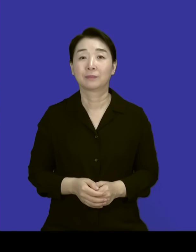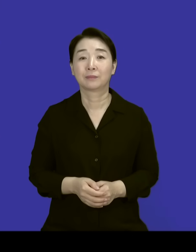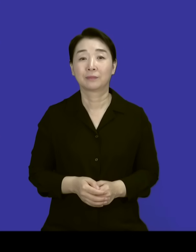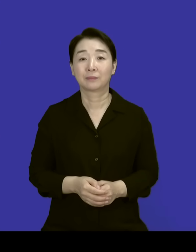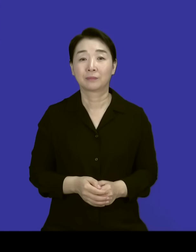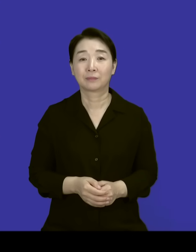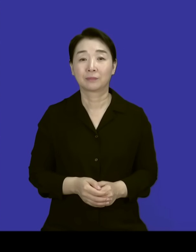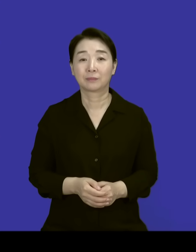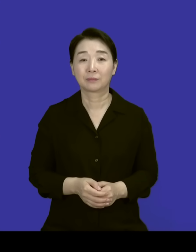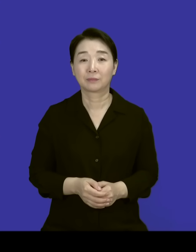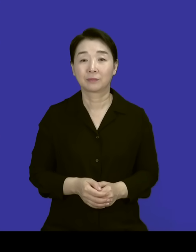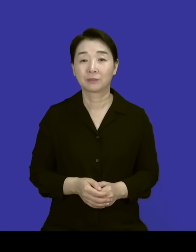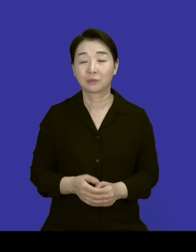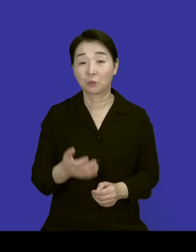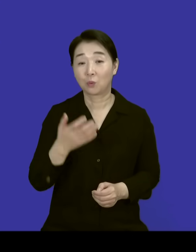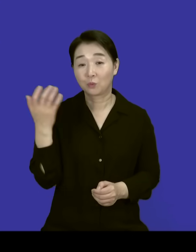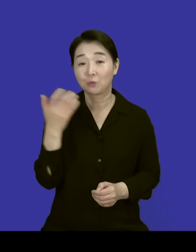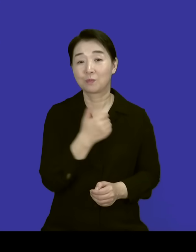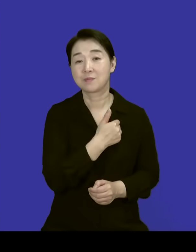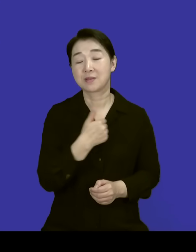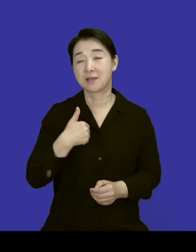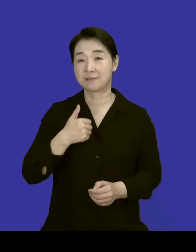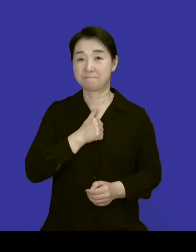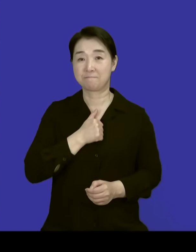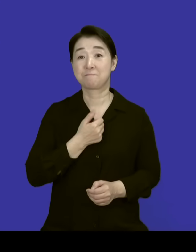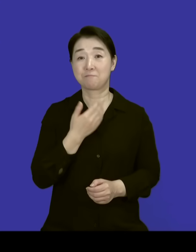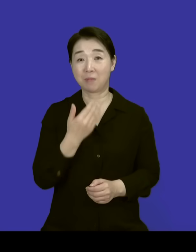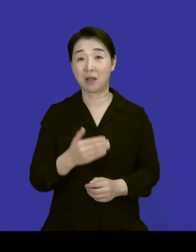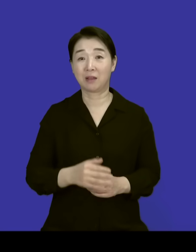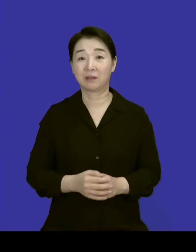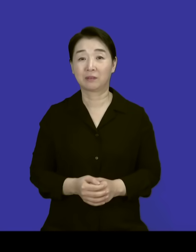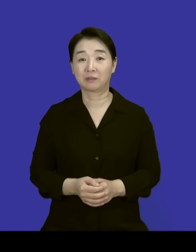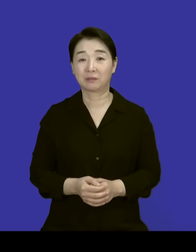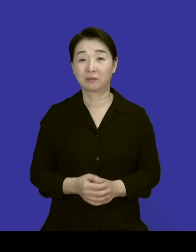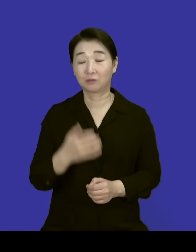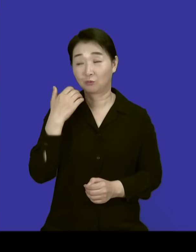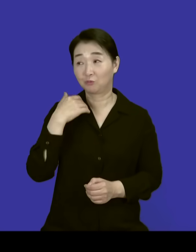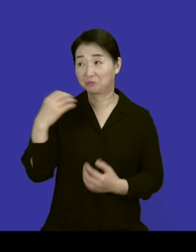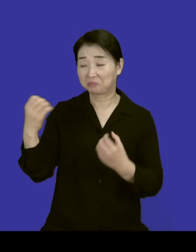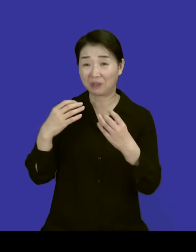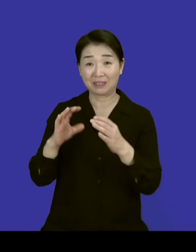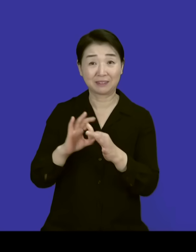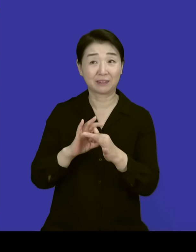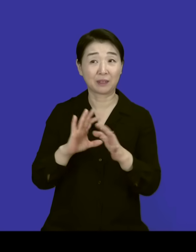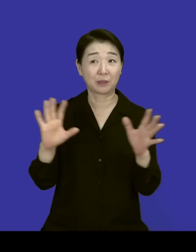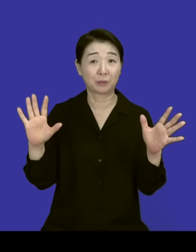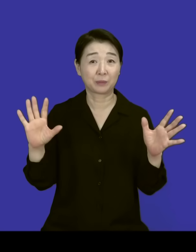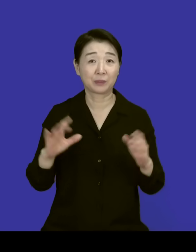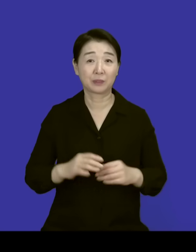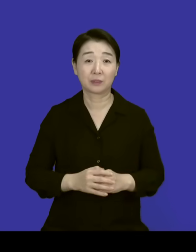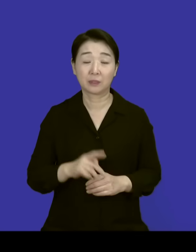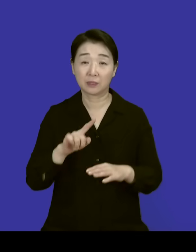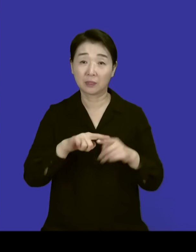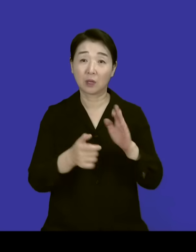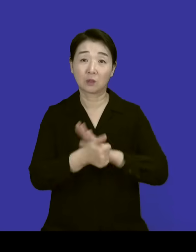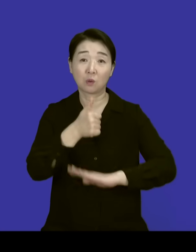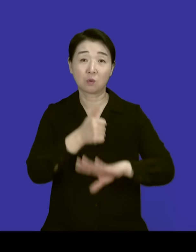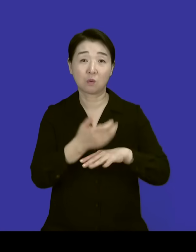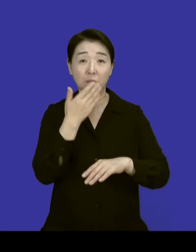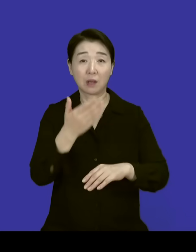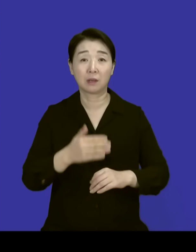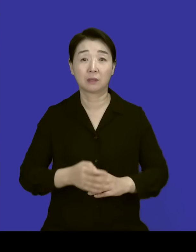목표와 꿈과 그 자신감과 아, 그리고 누가 뭐라 해도 이거로 꼭 성공할 수 있겠다는